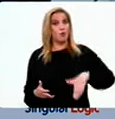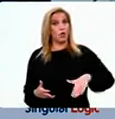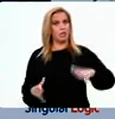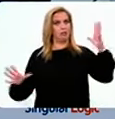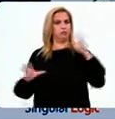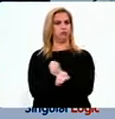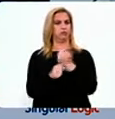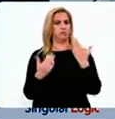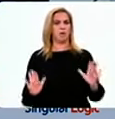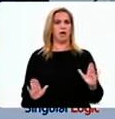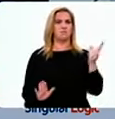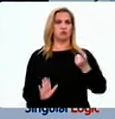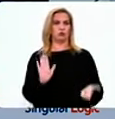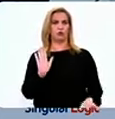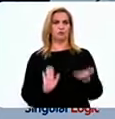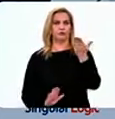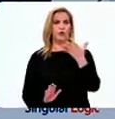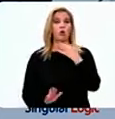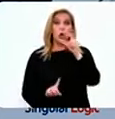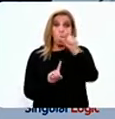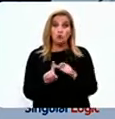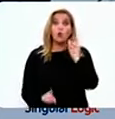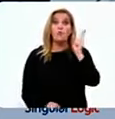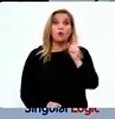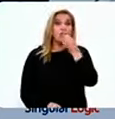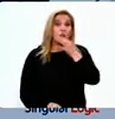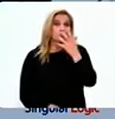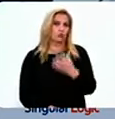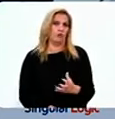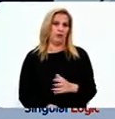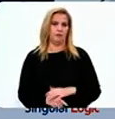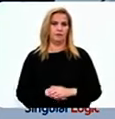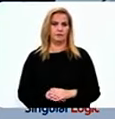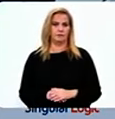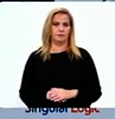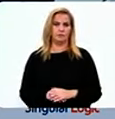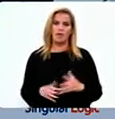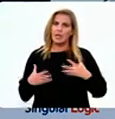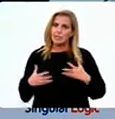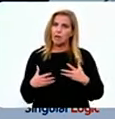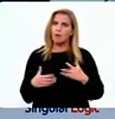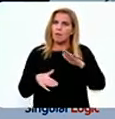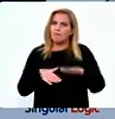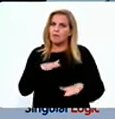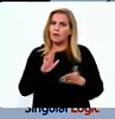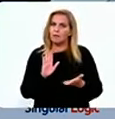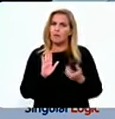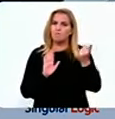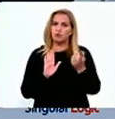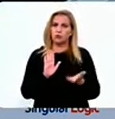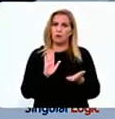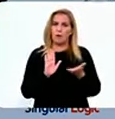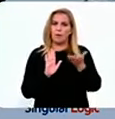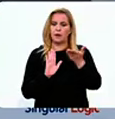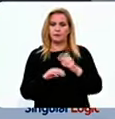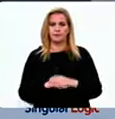διαγράφεται τουλάχιστον από τα μέχρι στιγμής αποτελέσματα. Και χαίρομαι που πραγματικά ανεβάζει λίγο-λίγο τα ποσοστά της παρέμβασης. Μέσα σε